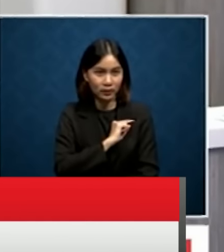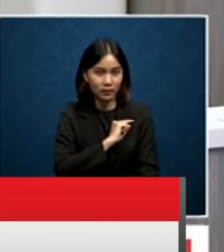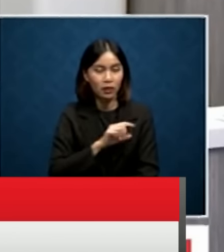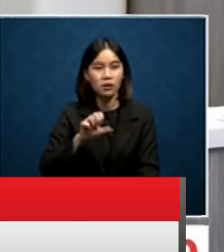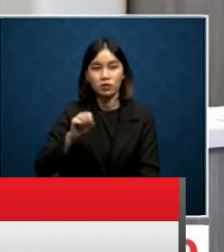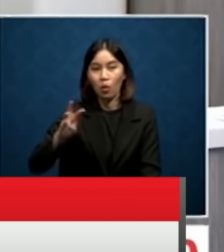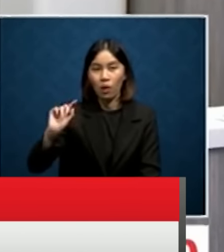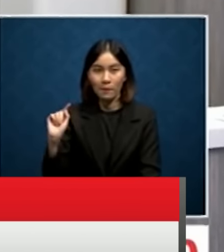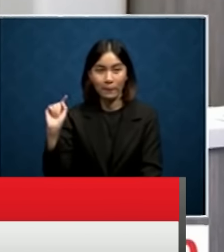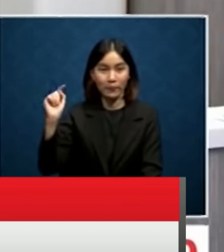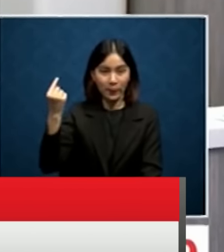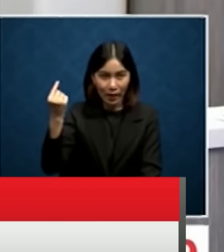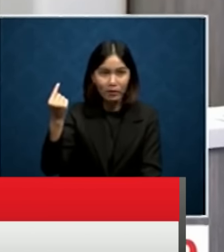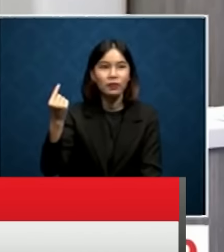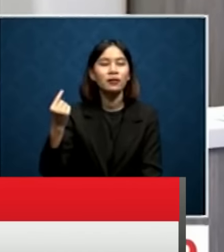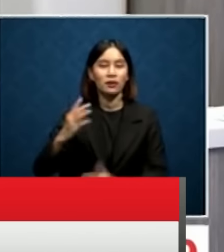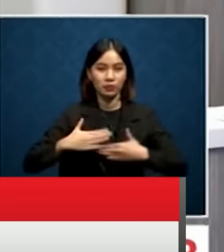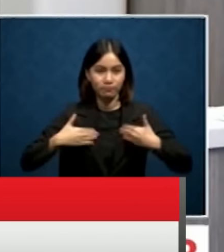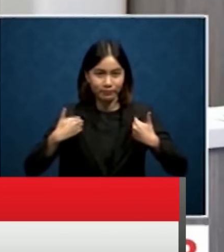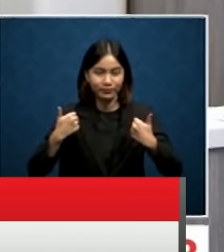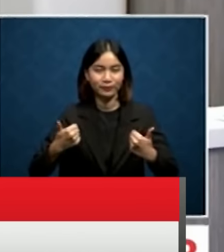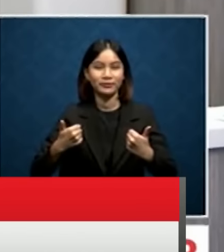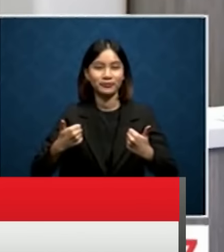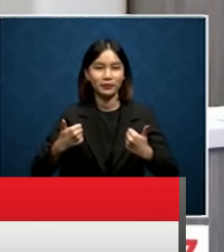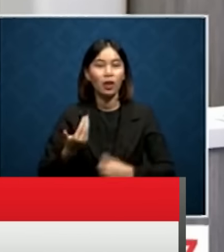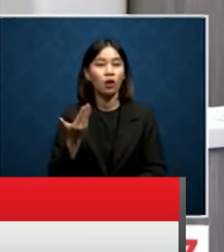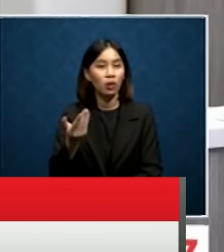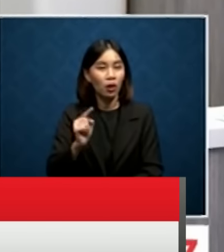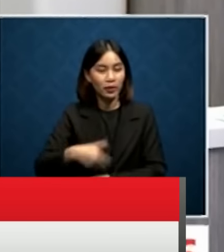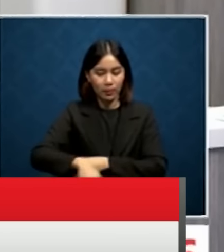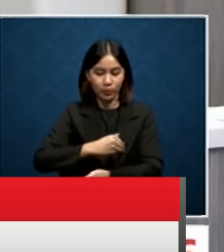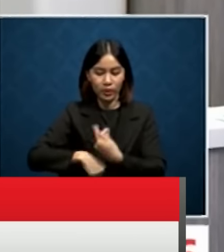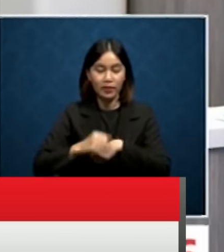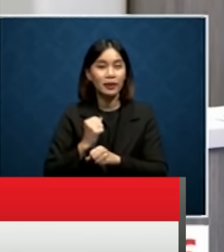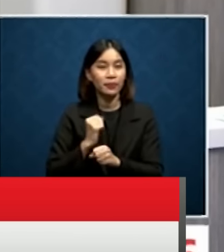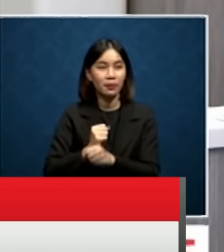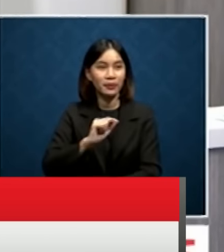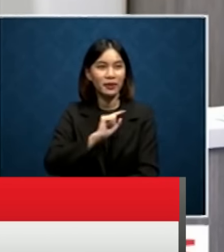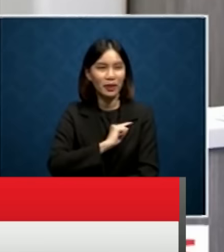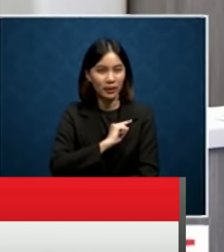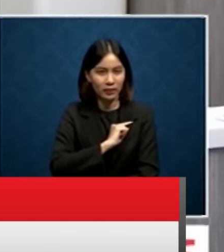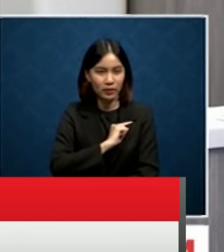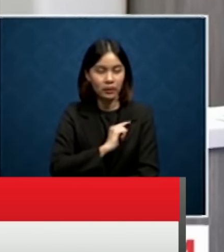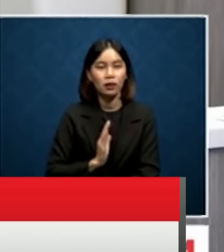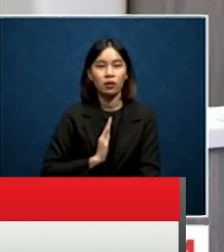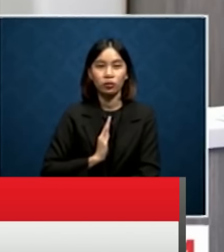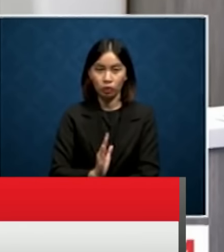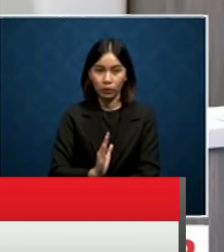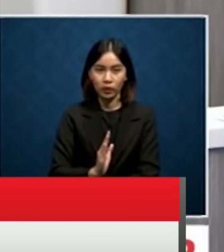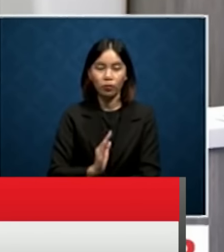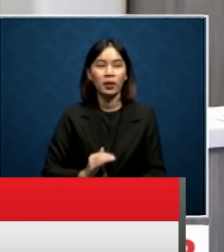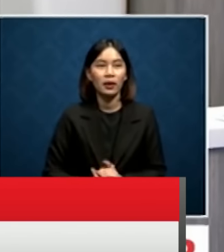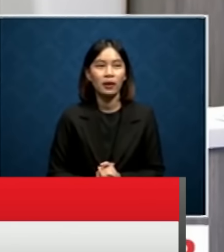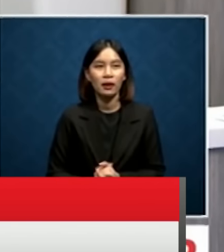สวใหม่นั้นเรายินดีขอให้ปฏิบัติหน้าที่ตรงไปตรงมา